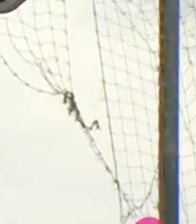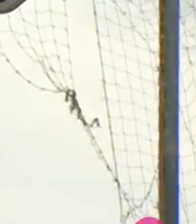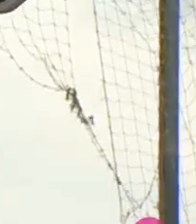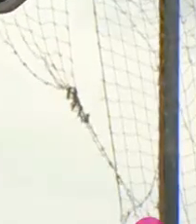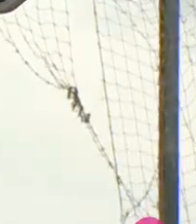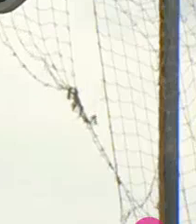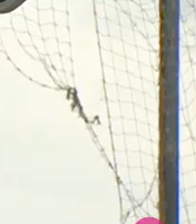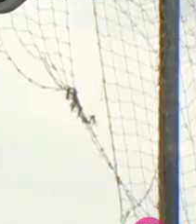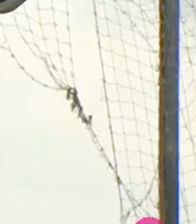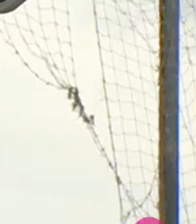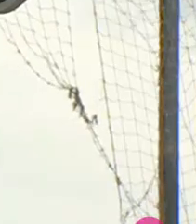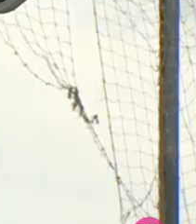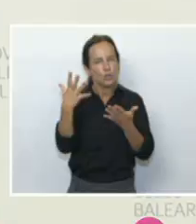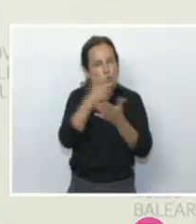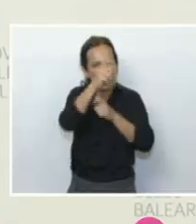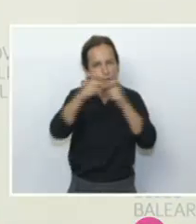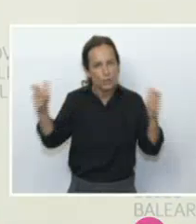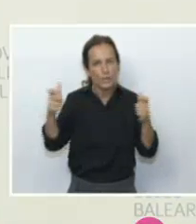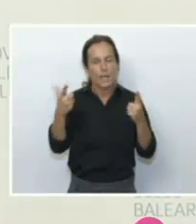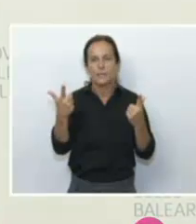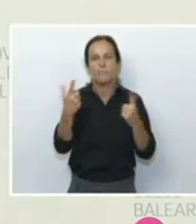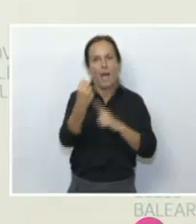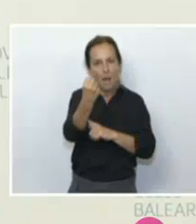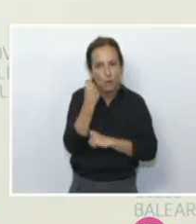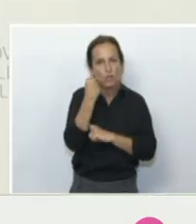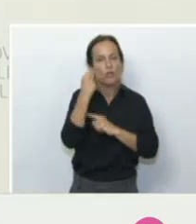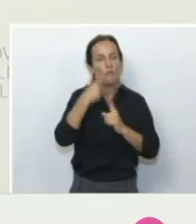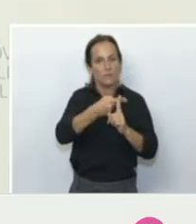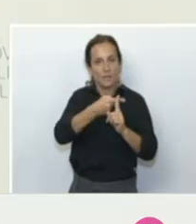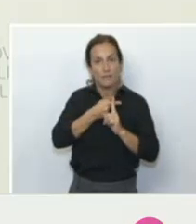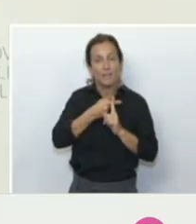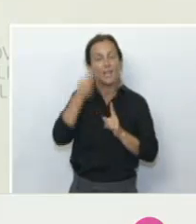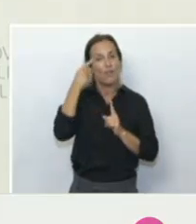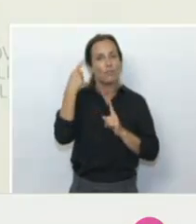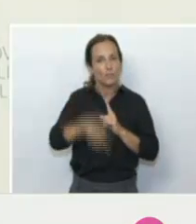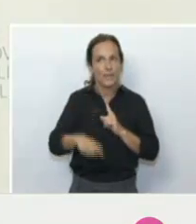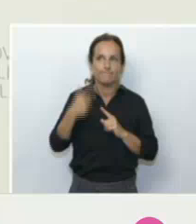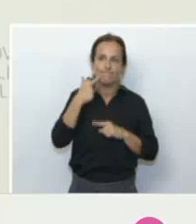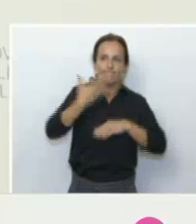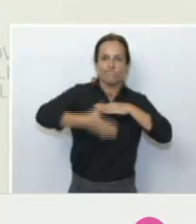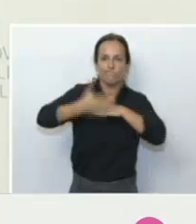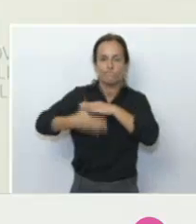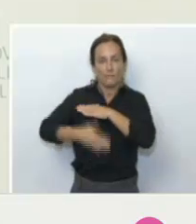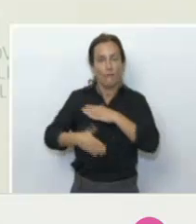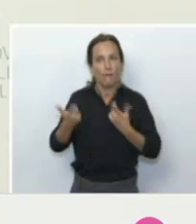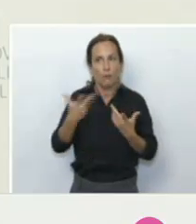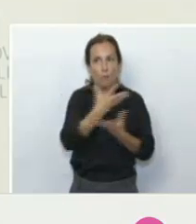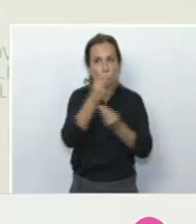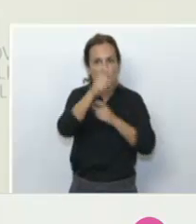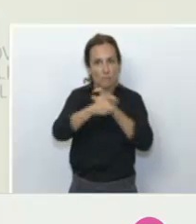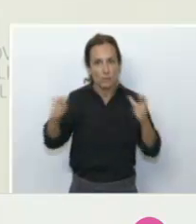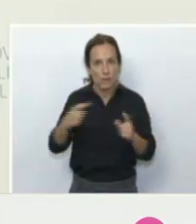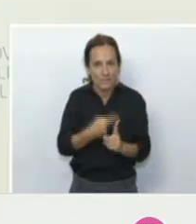aquelles trobades que no siguin entre convivents. Sé que prendre restriccions d'aquestes significa sacrificis econòmics per molta gent, significa